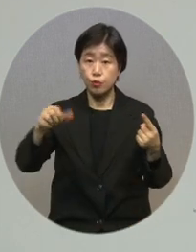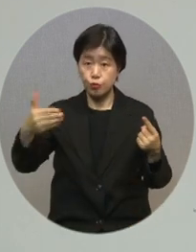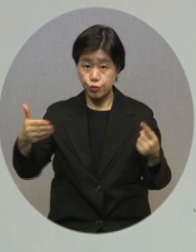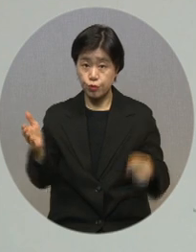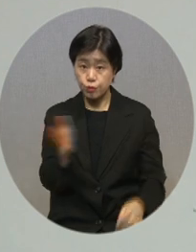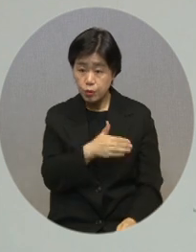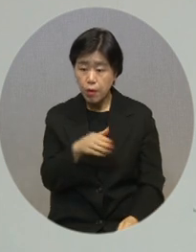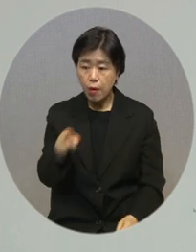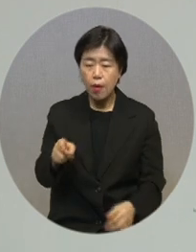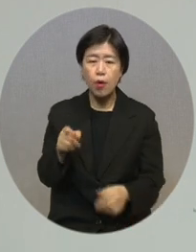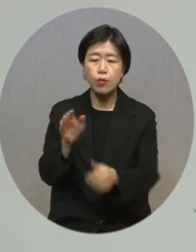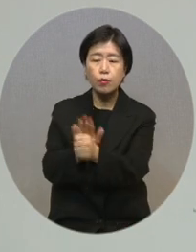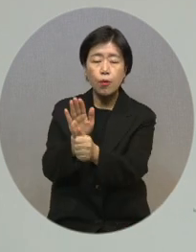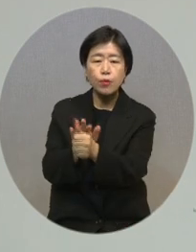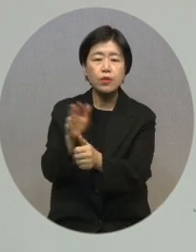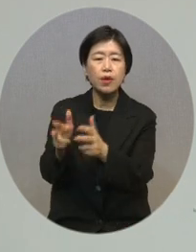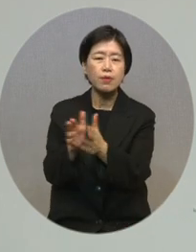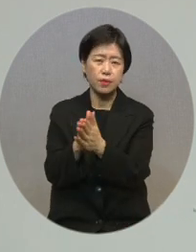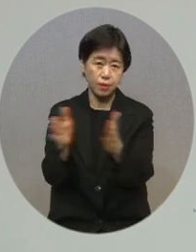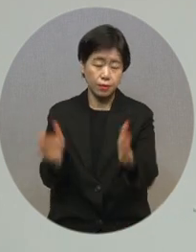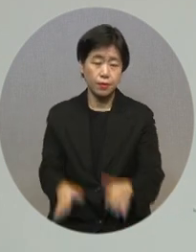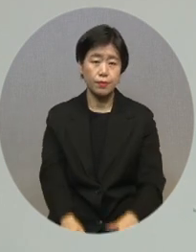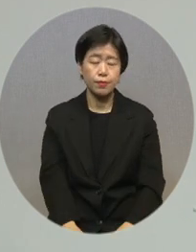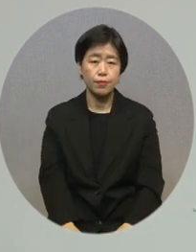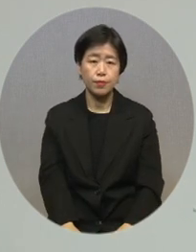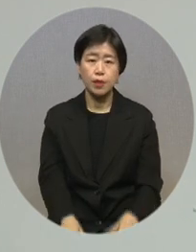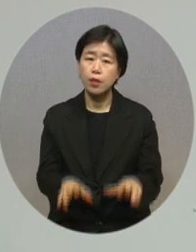그걸 시작을 했는데요. 지금 한 네.